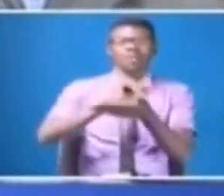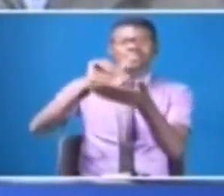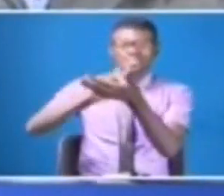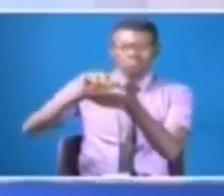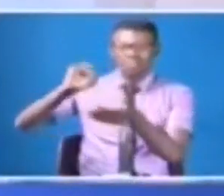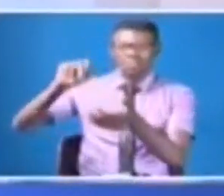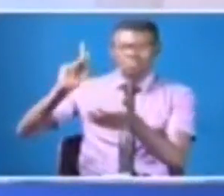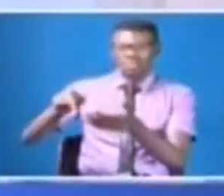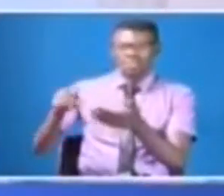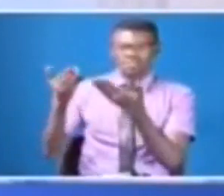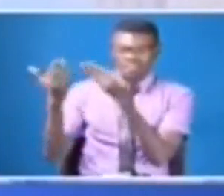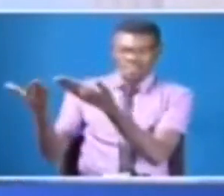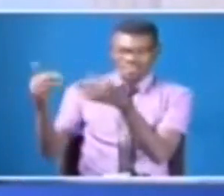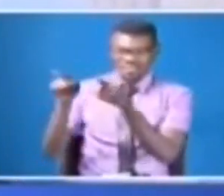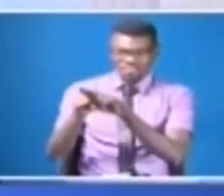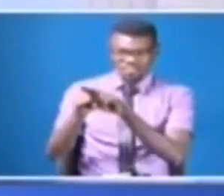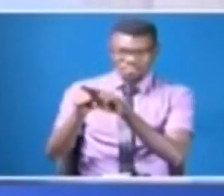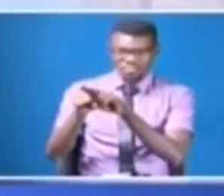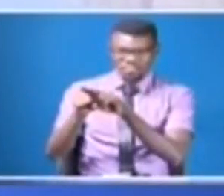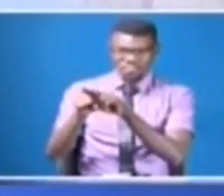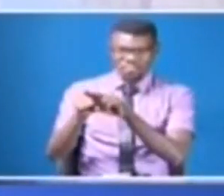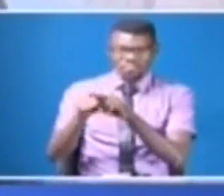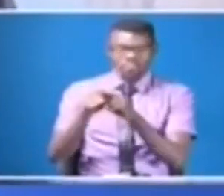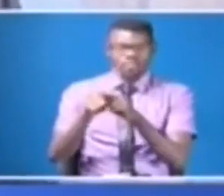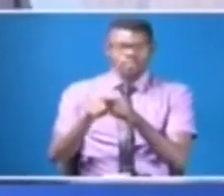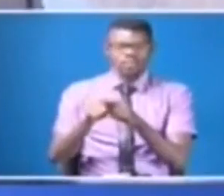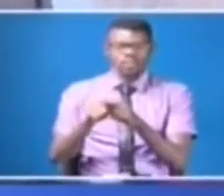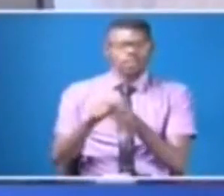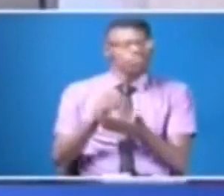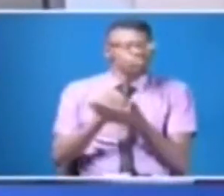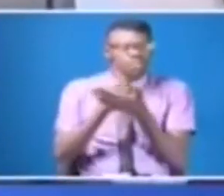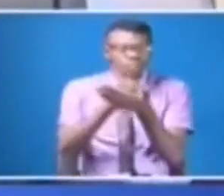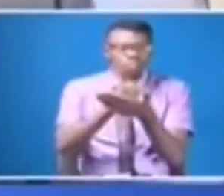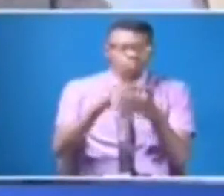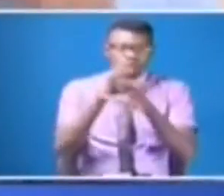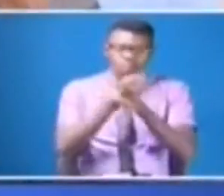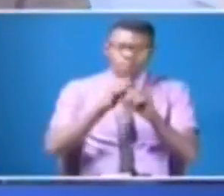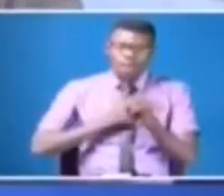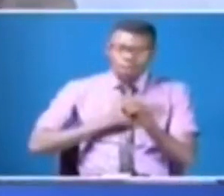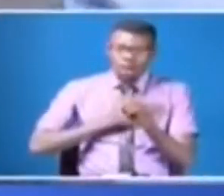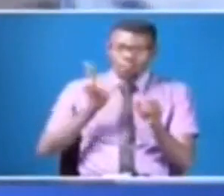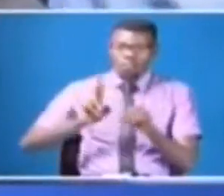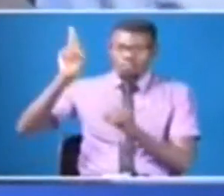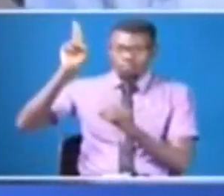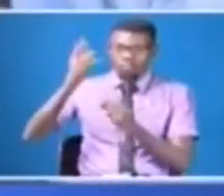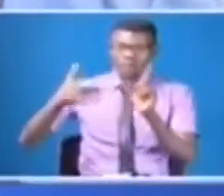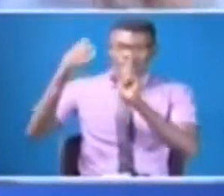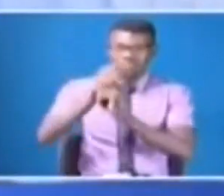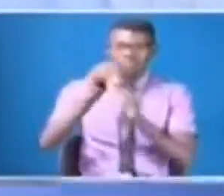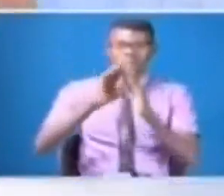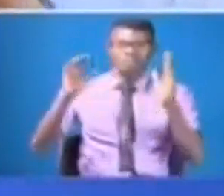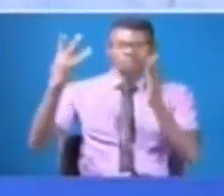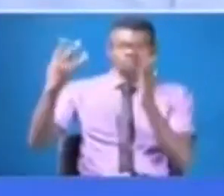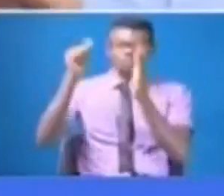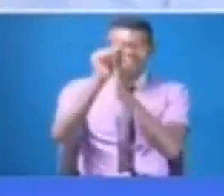Kandie. Tusaidie rais wetu Uhuru Kenyatta ile agenda 4, kwa sababu ile agenda 4 ndio